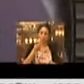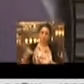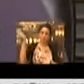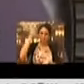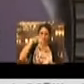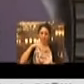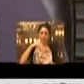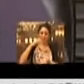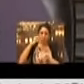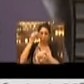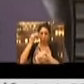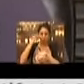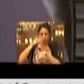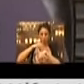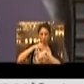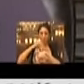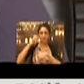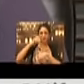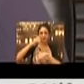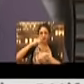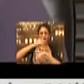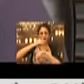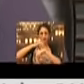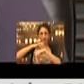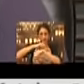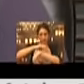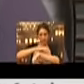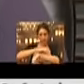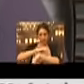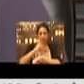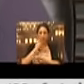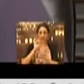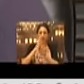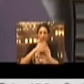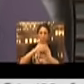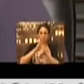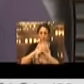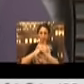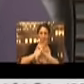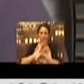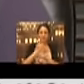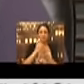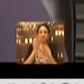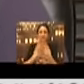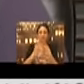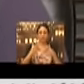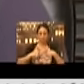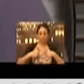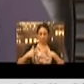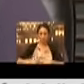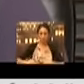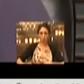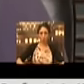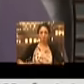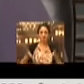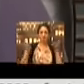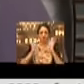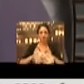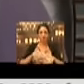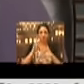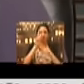مصر وكله قال ملهاش علاج هنا، على اساس انها الوحمة واخدة 1/3 الجسم